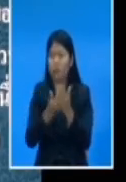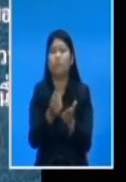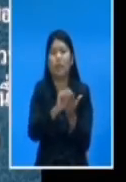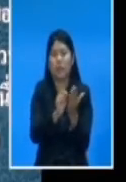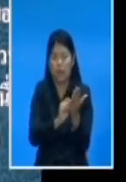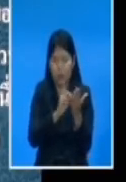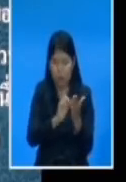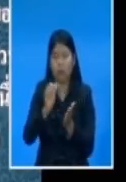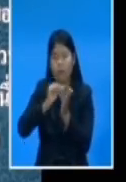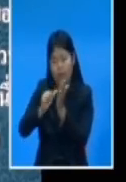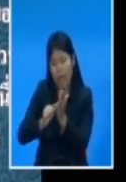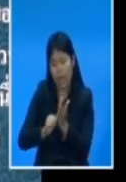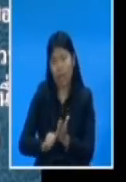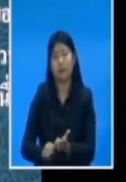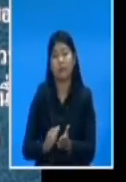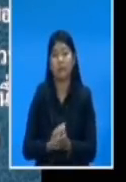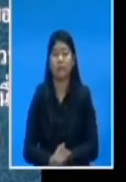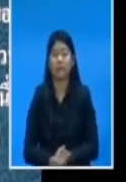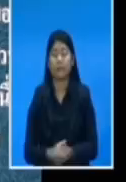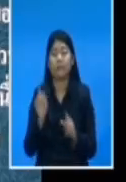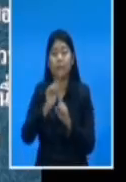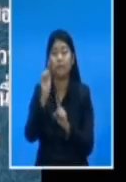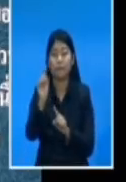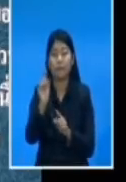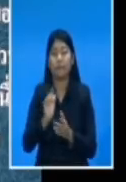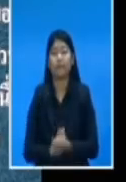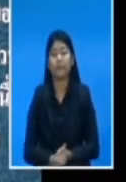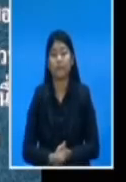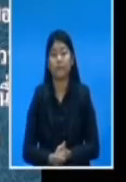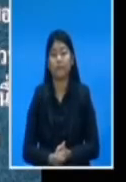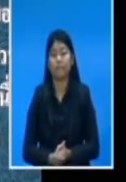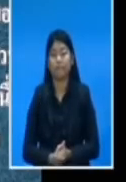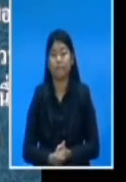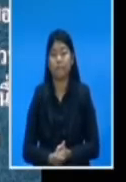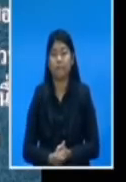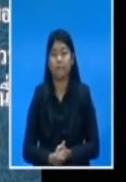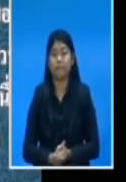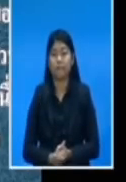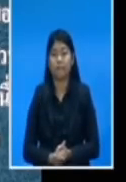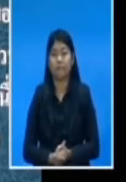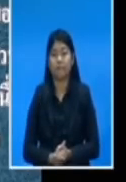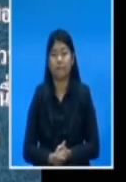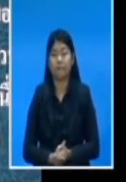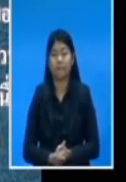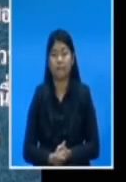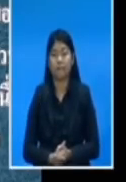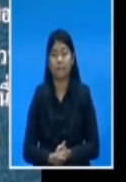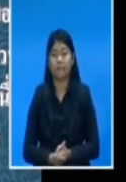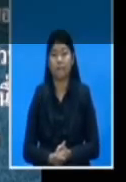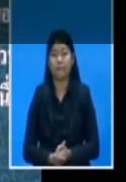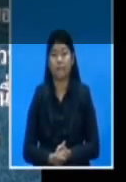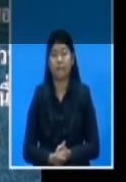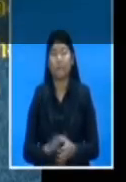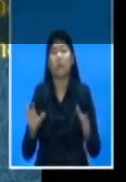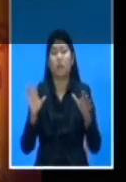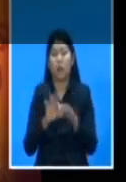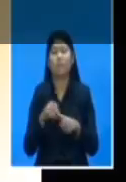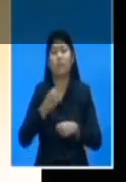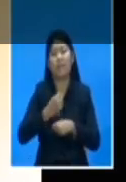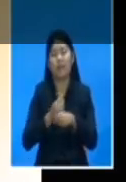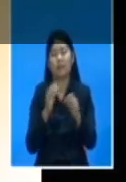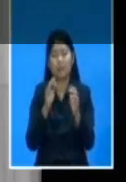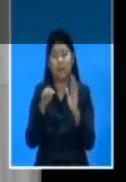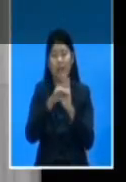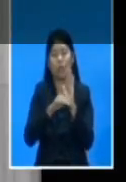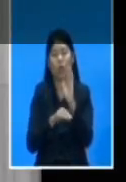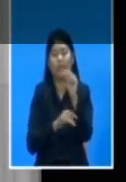จทย์เหล่านี้ให้ได้ครับในประเด็นที่1ครับก็คือตอบโจทย์ข้อแรกแหละครับเรื่องความล่าช้าของกระบวนการ